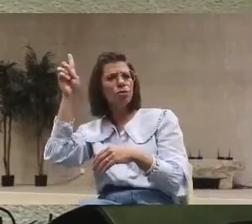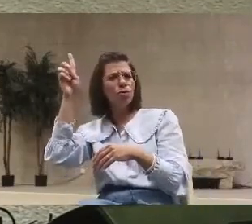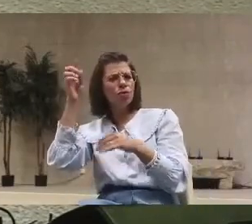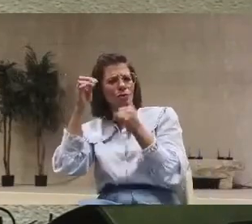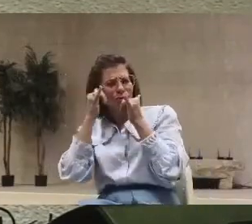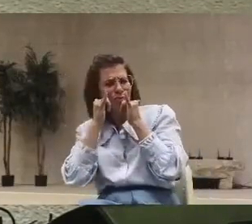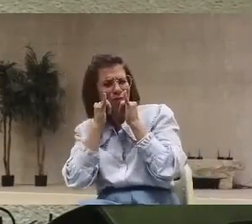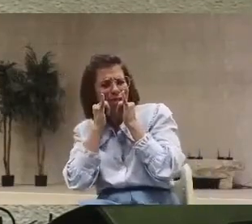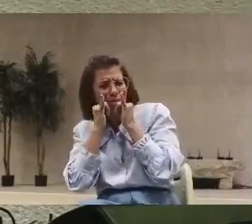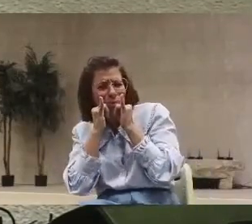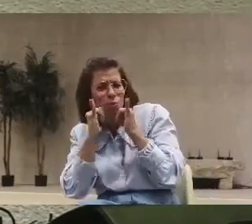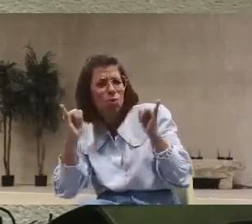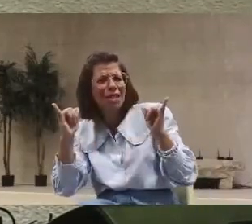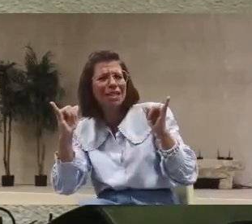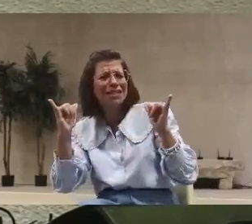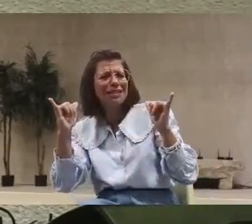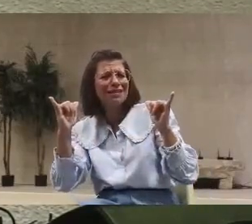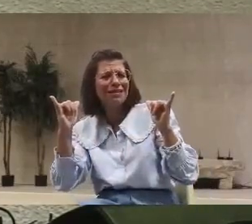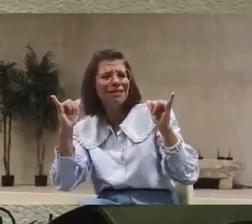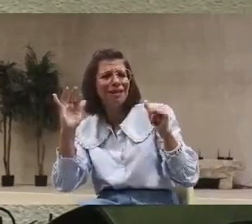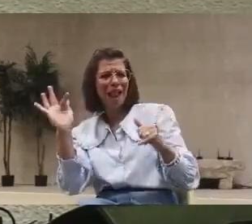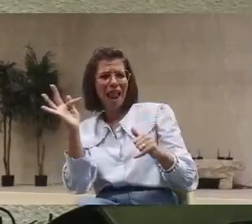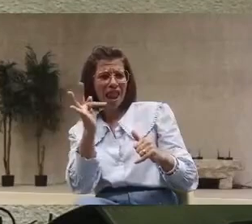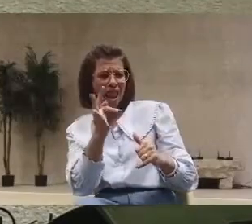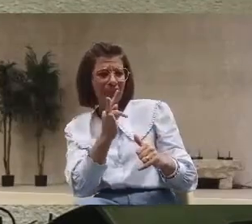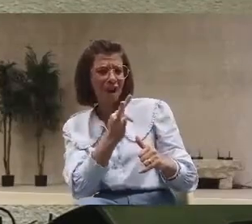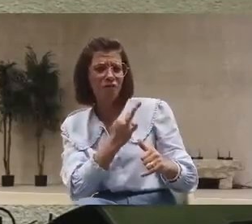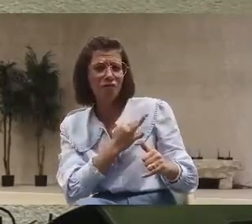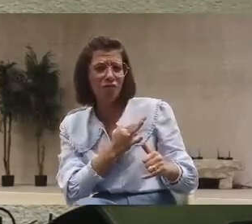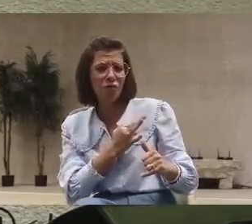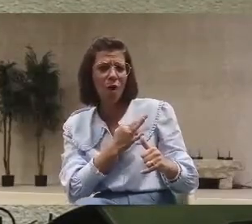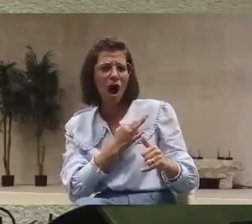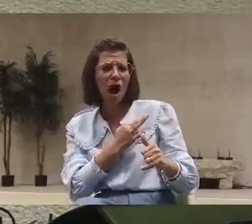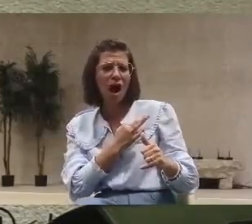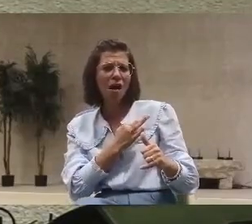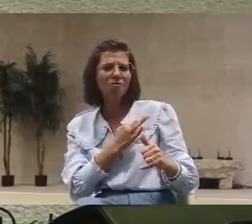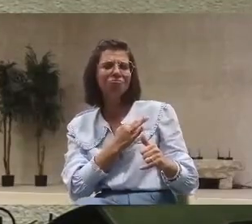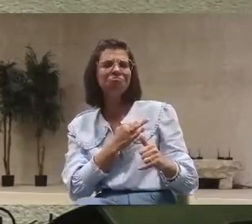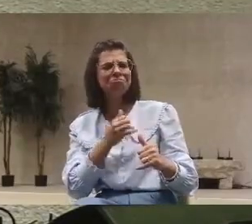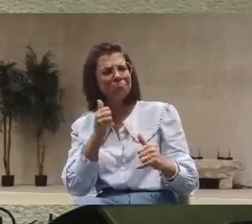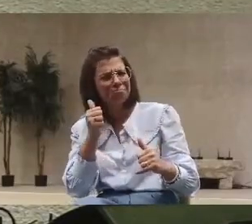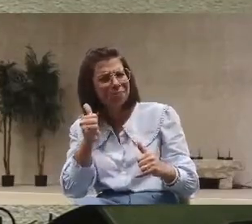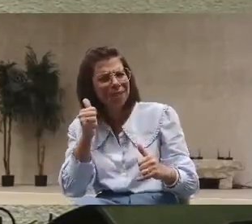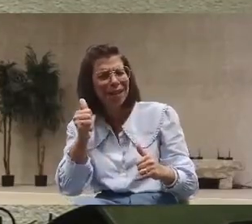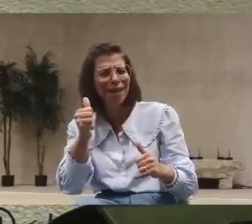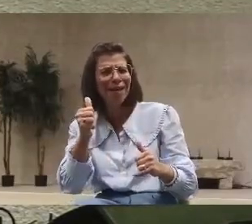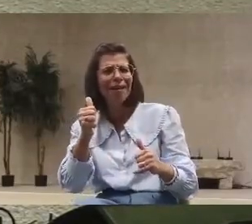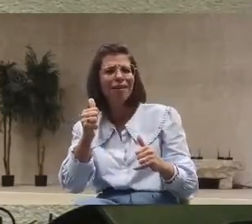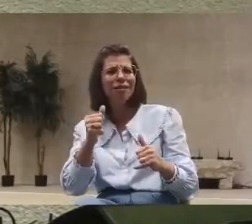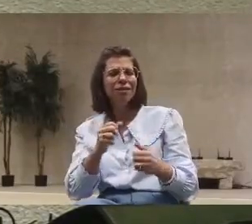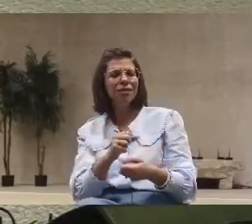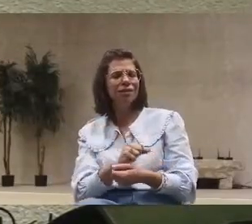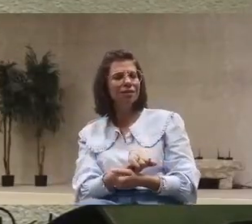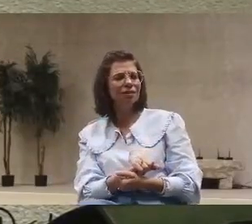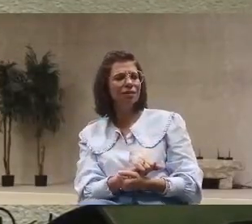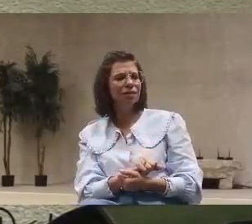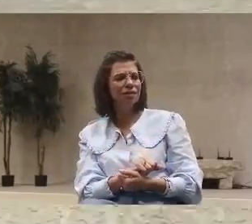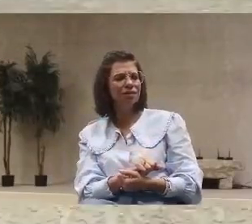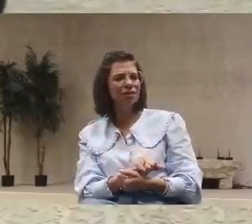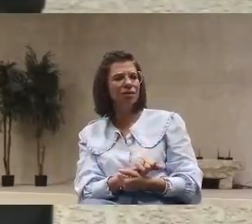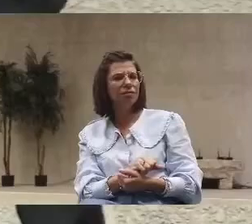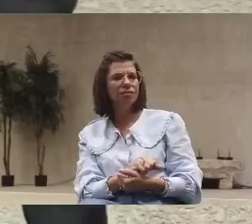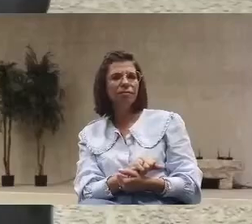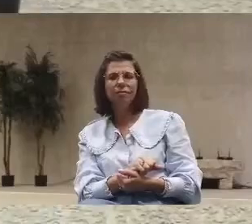parce qu'on parce qu'on va dire la foi ne marche pas la parole de la croix ne marche pas donc on va essayer la psychologie non